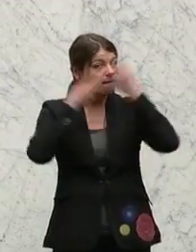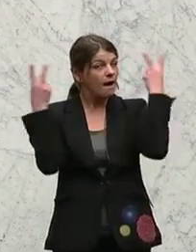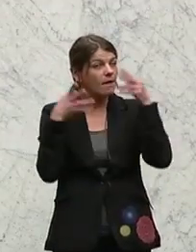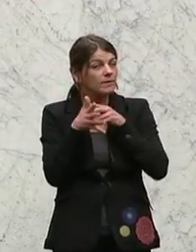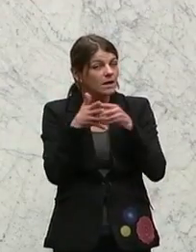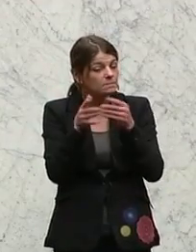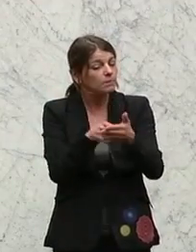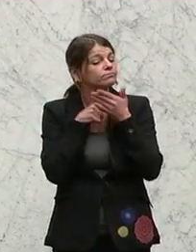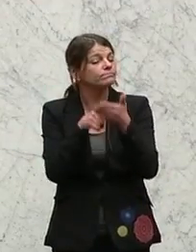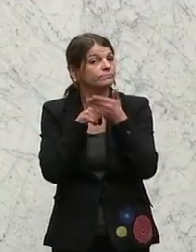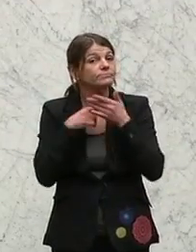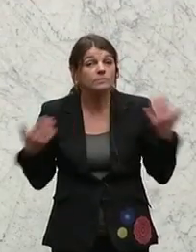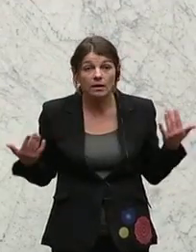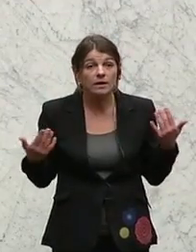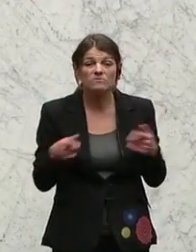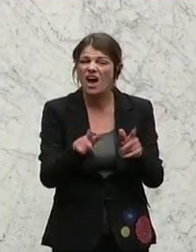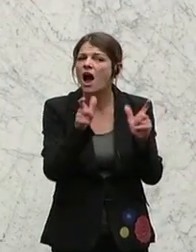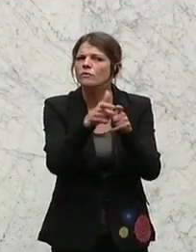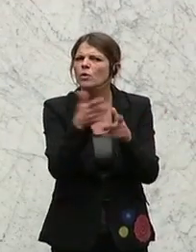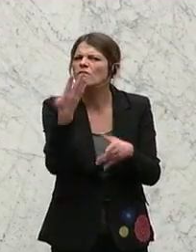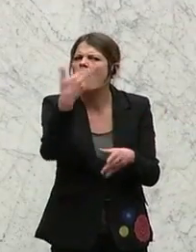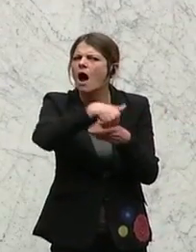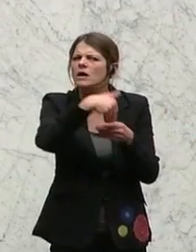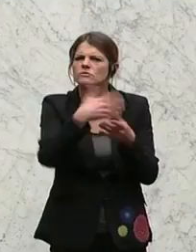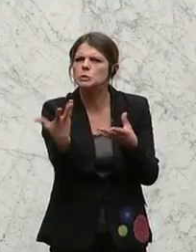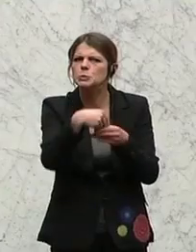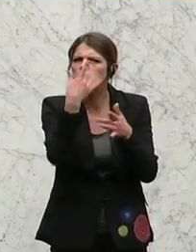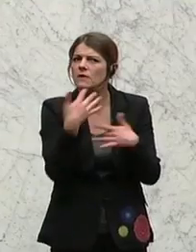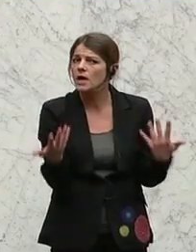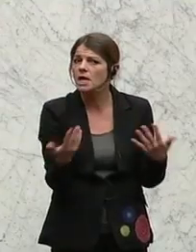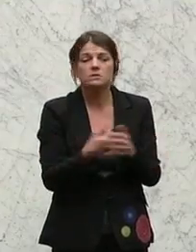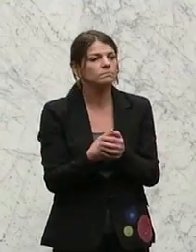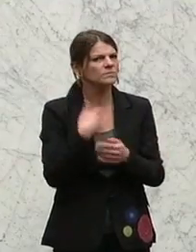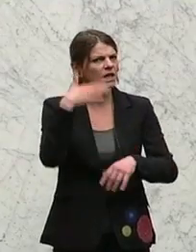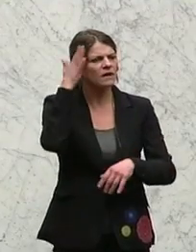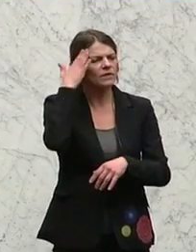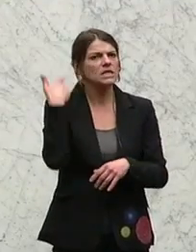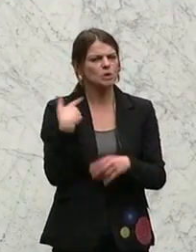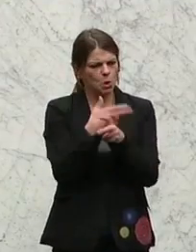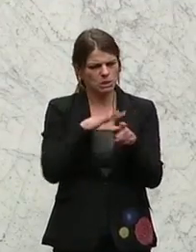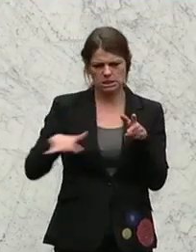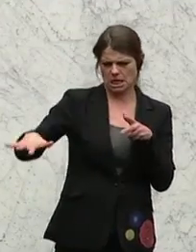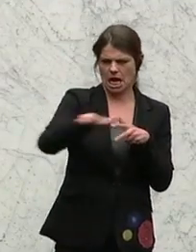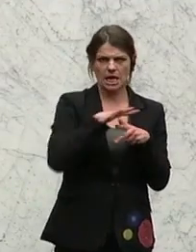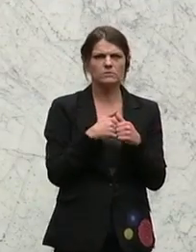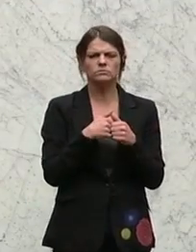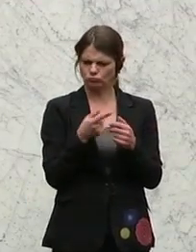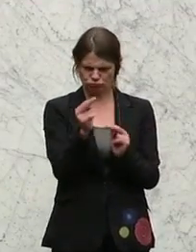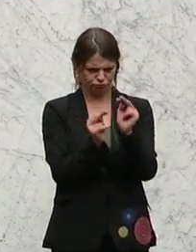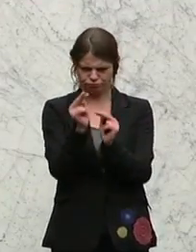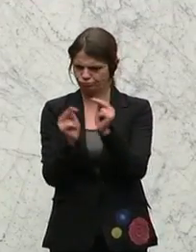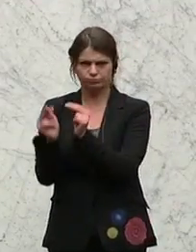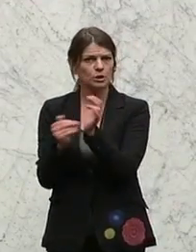transparente Darstellung, was denn in diese Haftungen reingerechnet wird. Da wissen wir, dass wir quer über Österreich überall